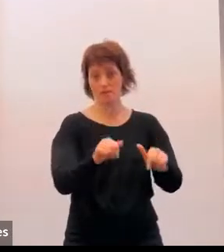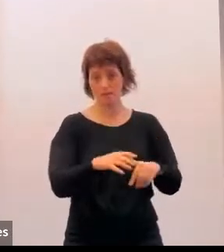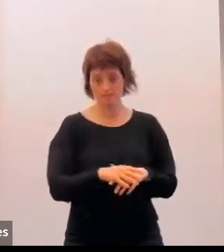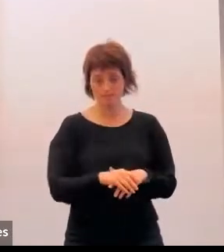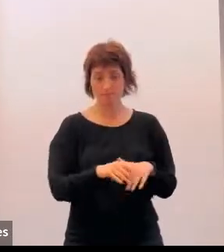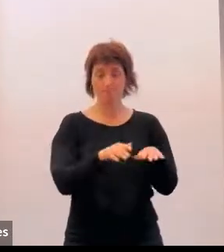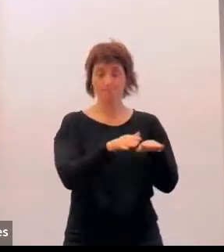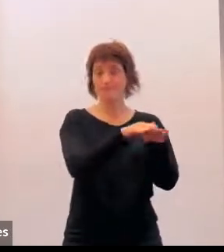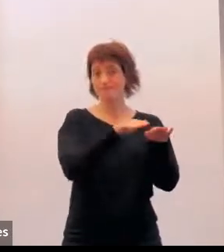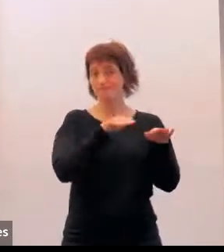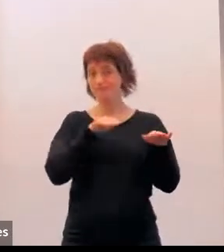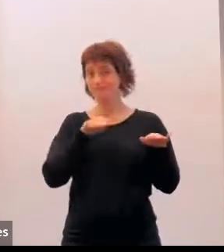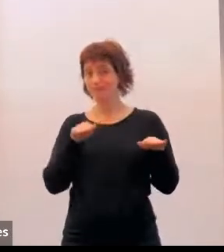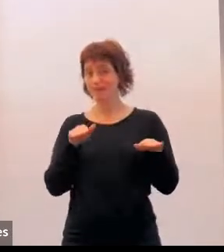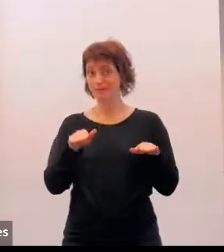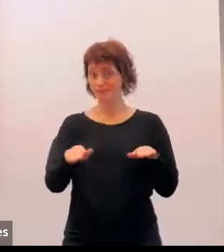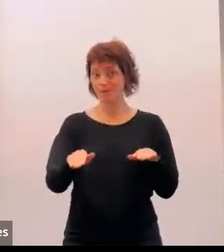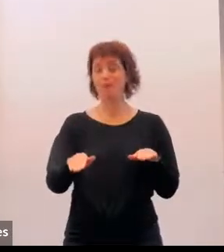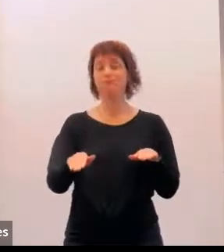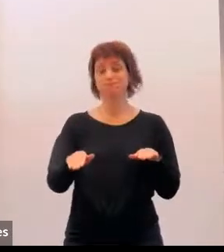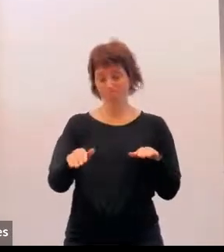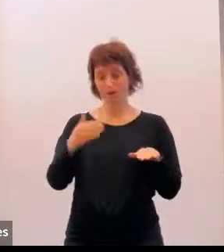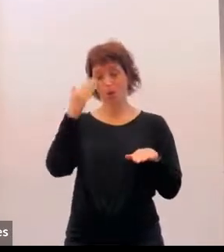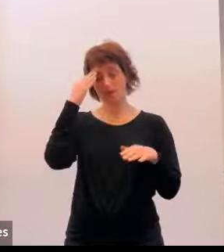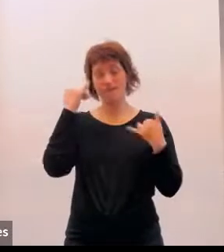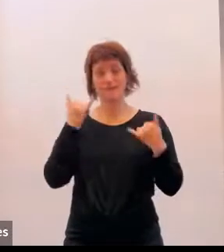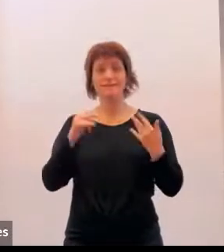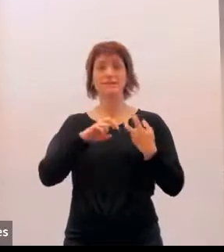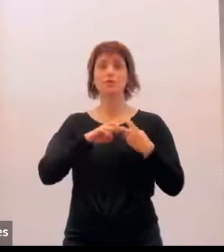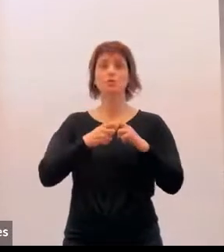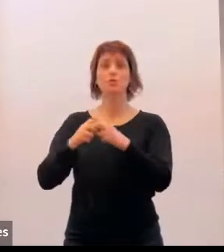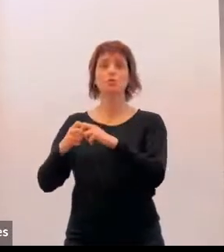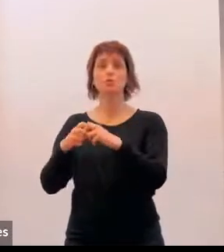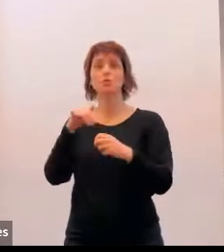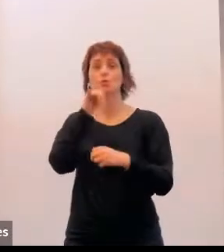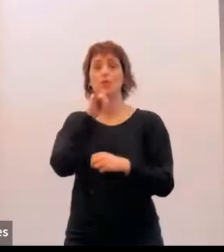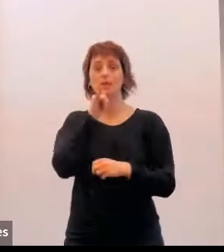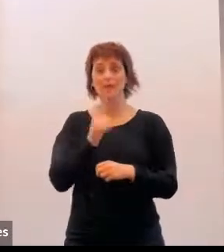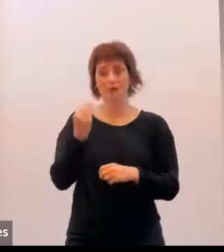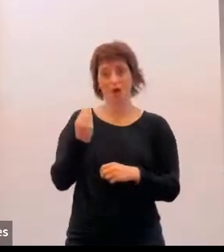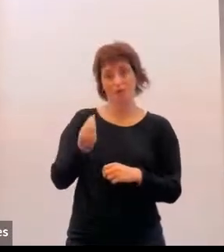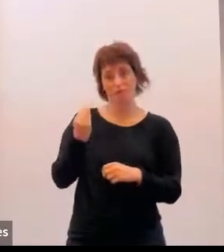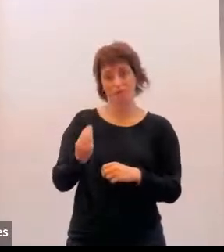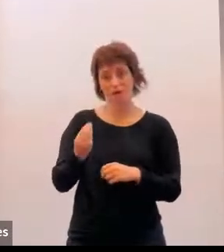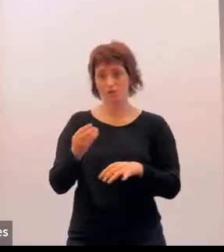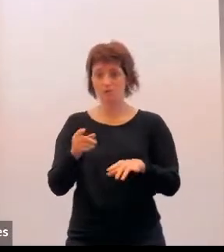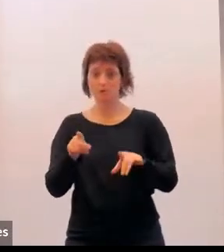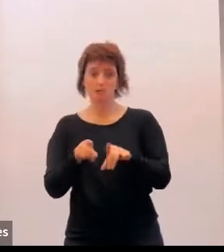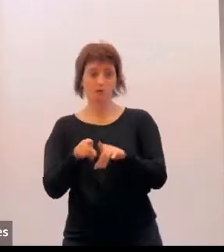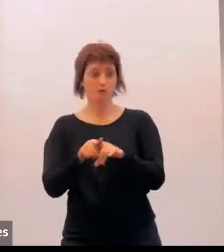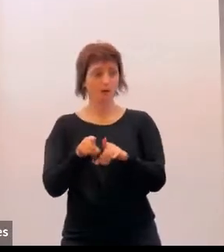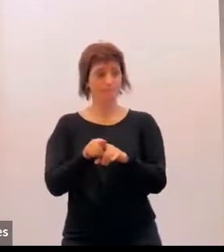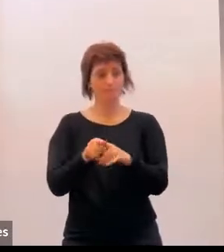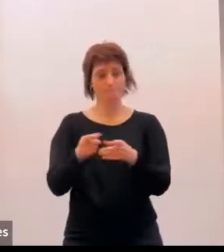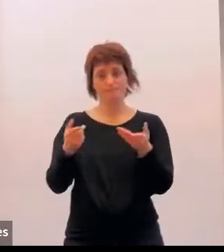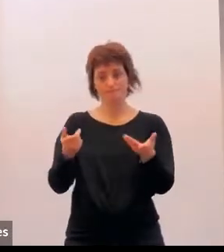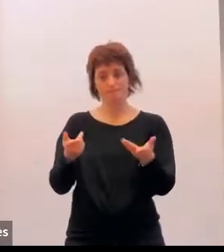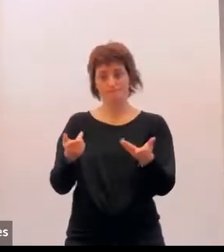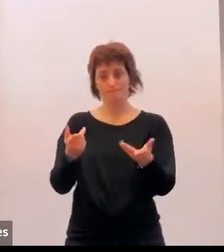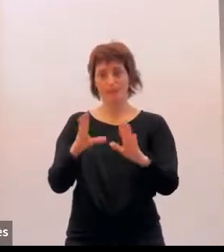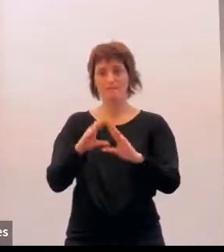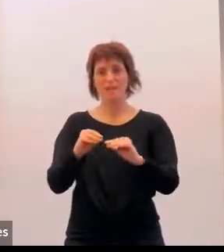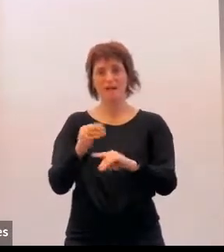constat, on voit bien quand même que nos structures de petite enfance sont encore trop peu conçues comme des lieux